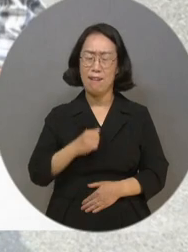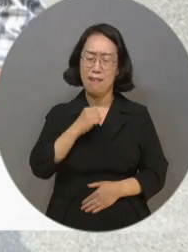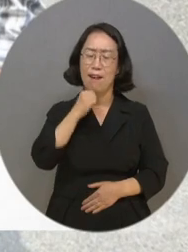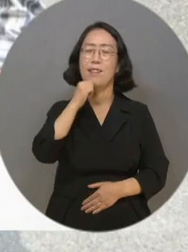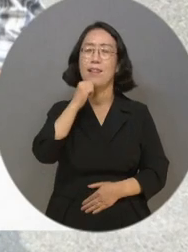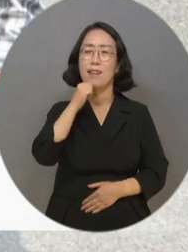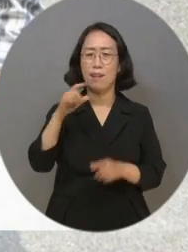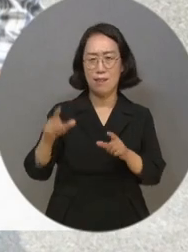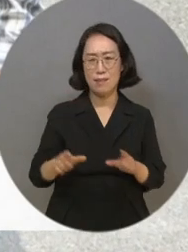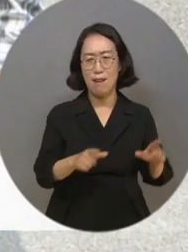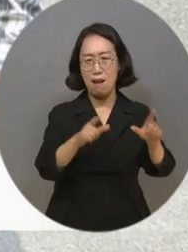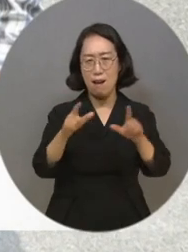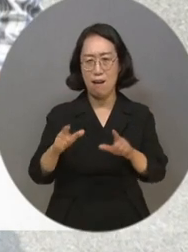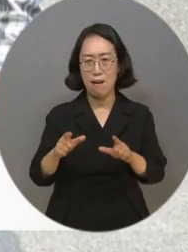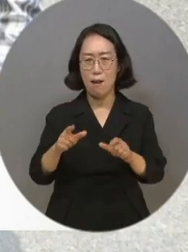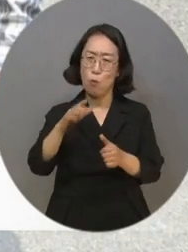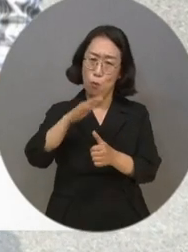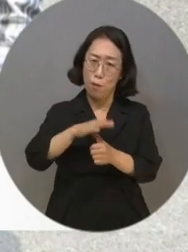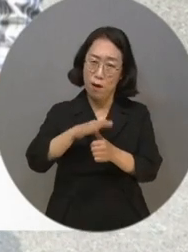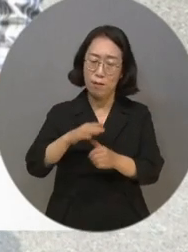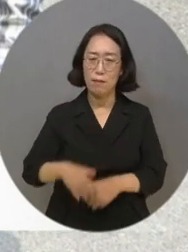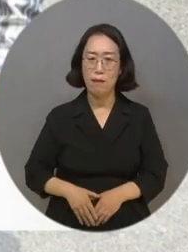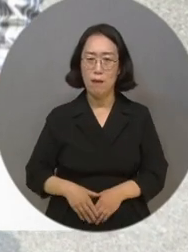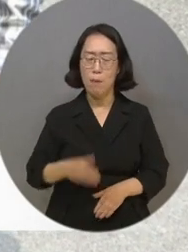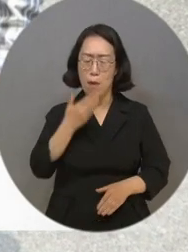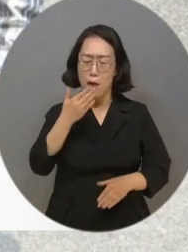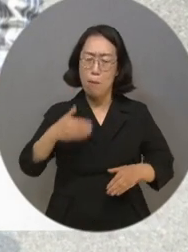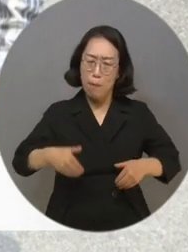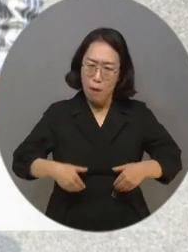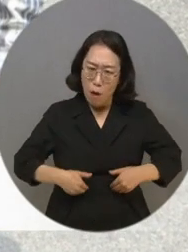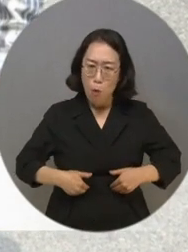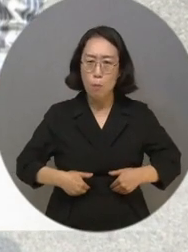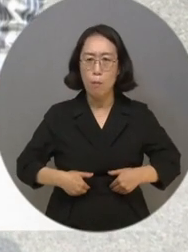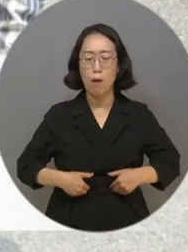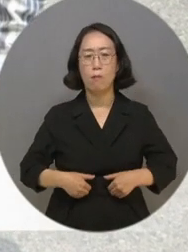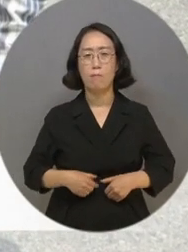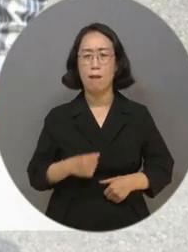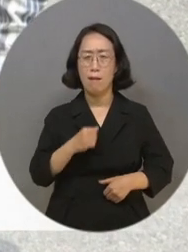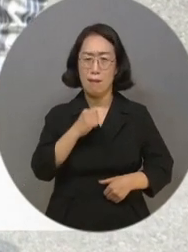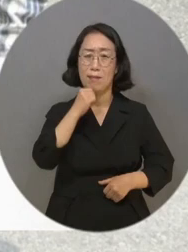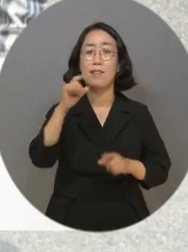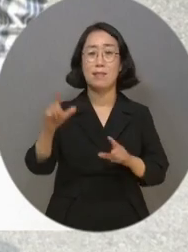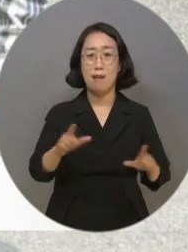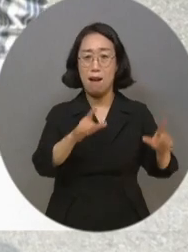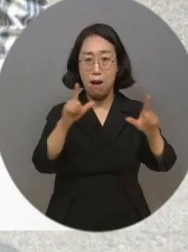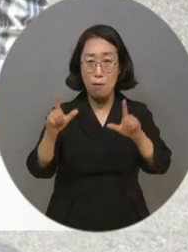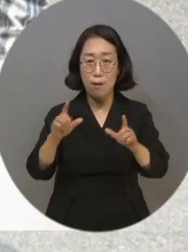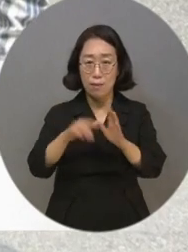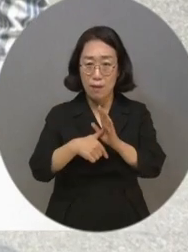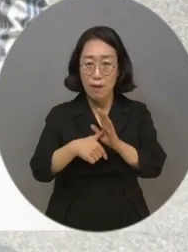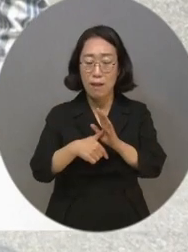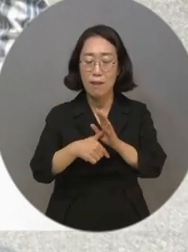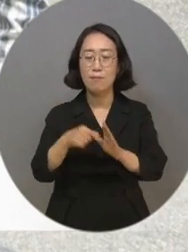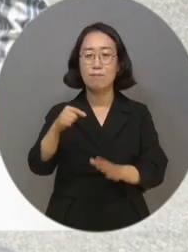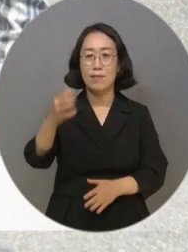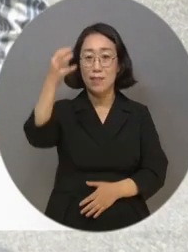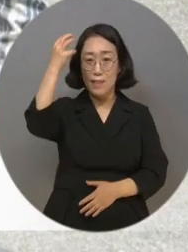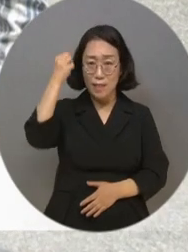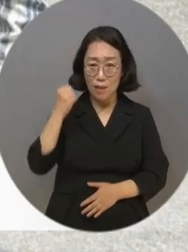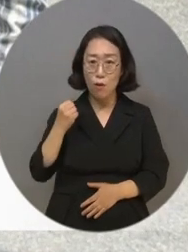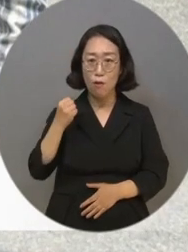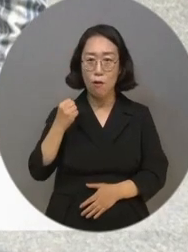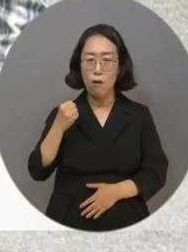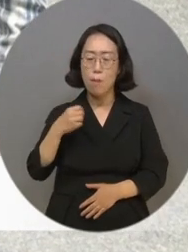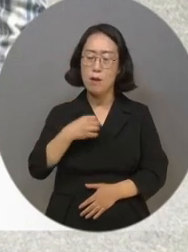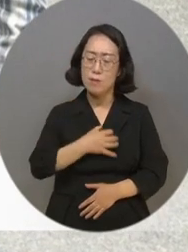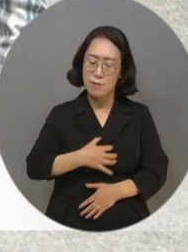농부의 집에서 태어나 못 먹고 못 잊고 어린 나이에 주린 배를 시냇물로 채우던 그 시절 배고팠던